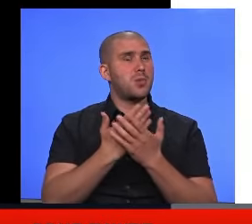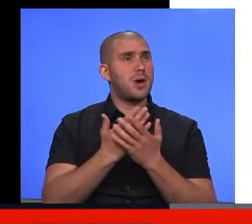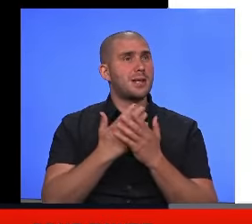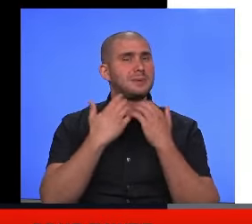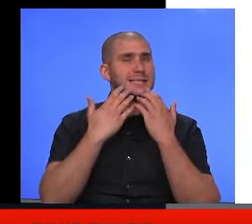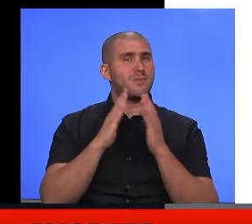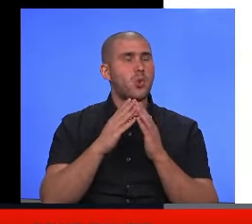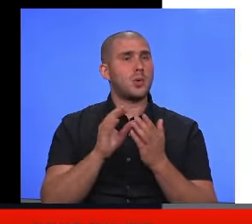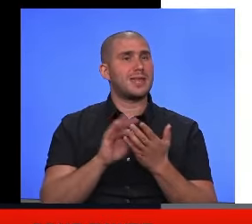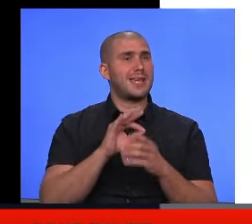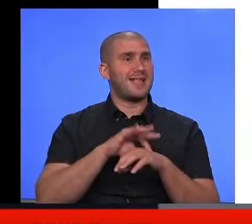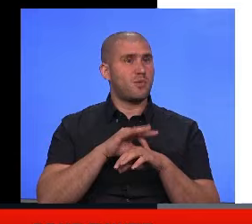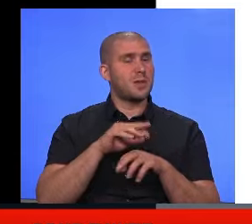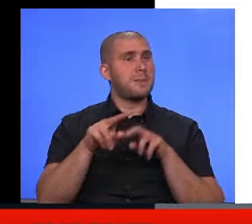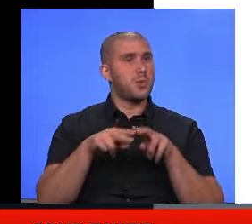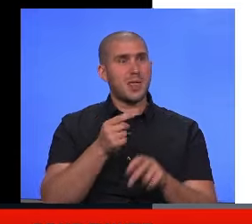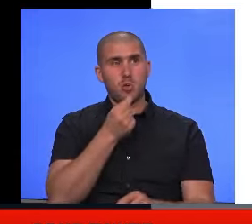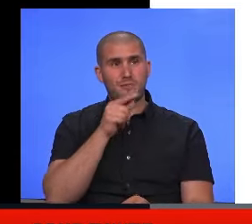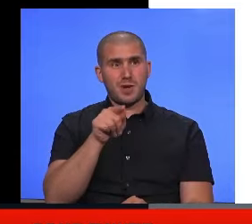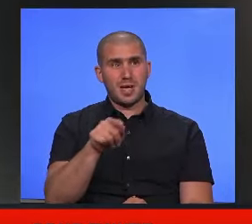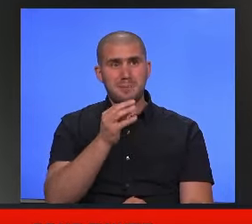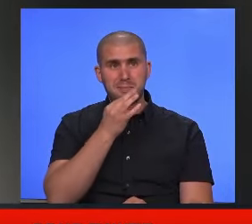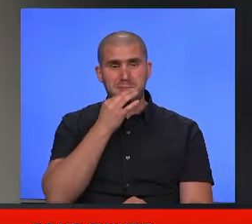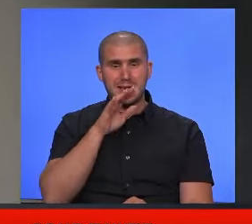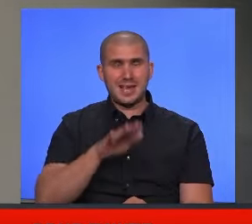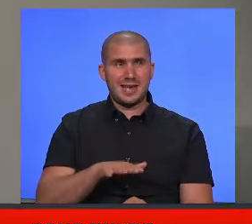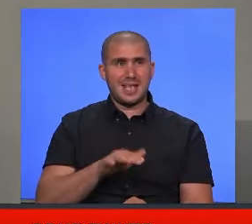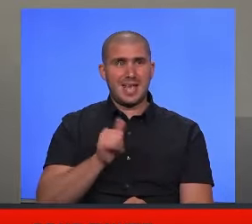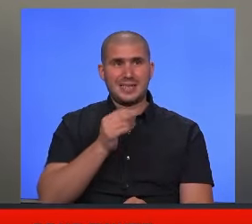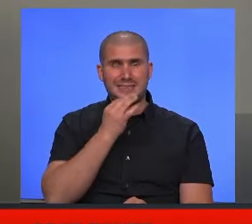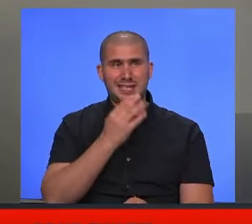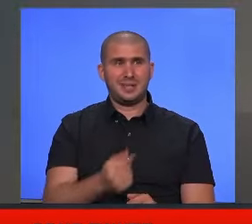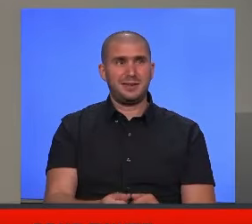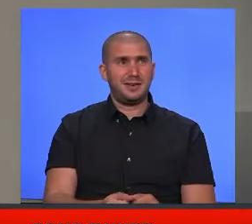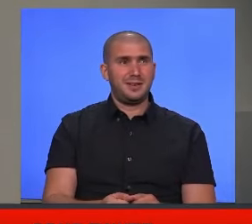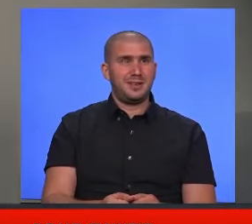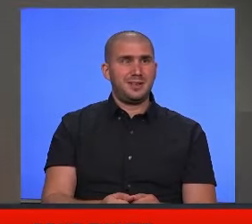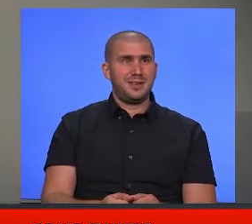בספרות הרפואית, שמטופלת בתרופה הזאת מגיל כל כך צעיר.